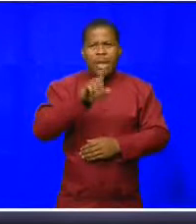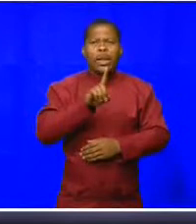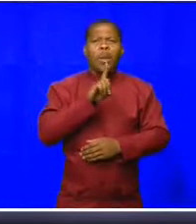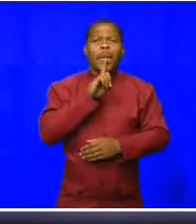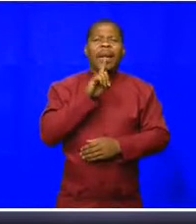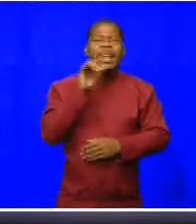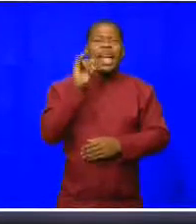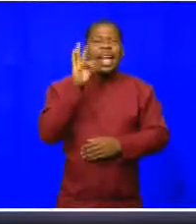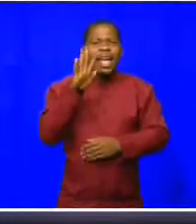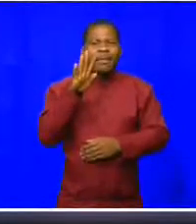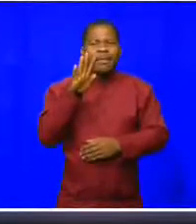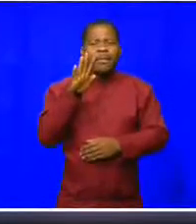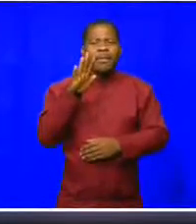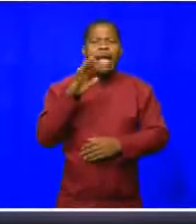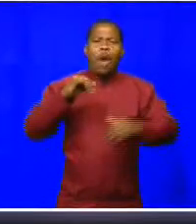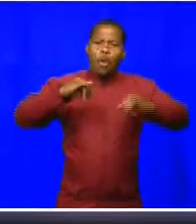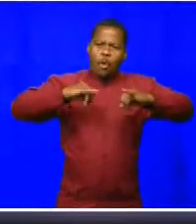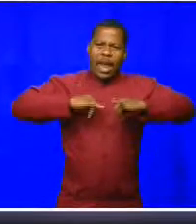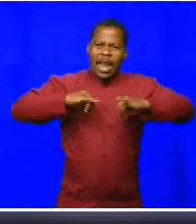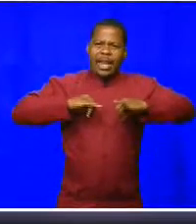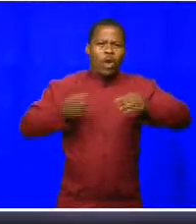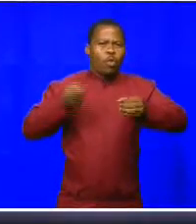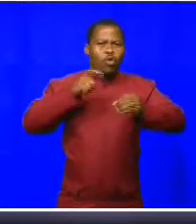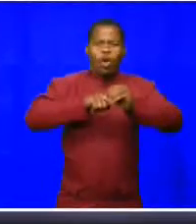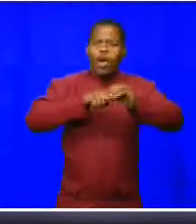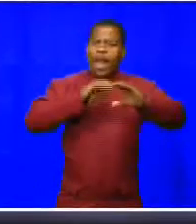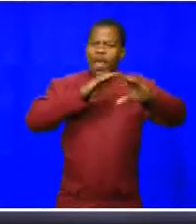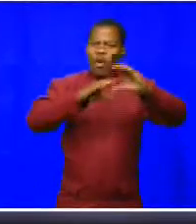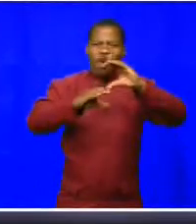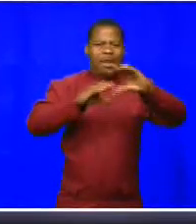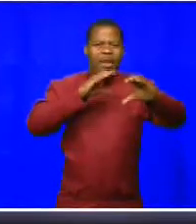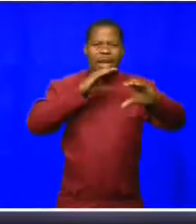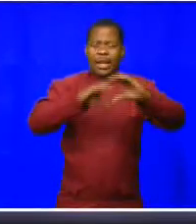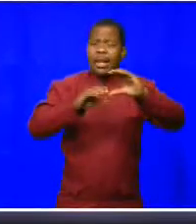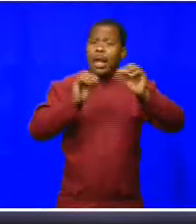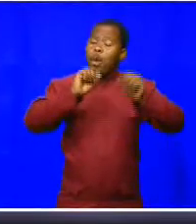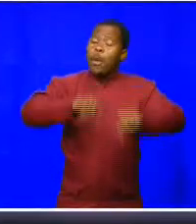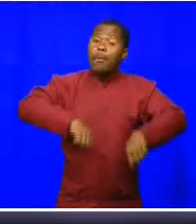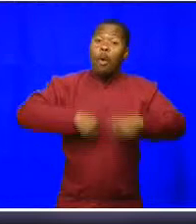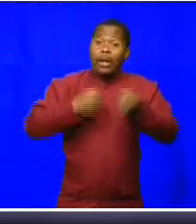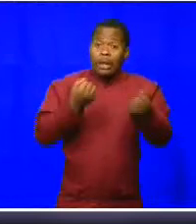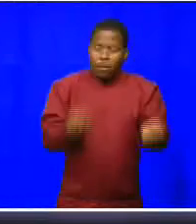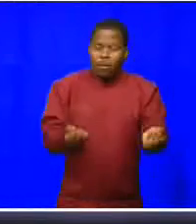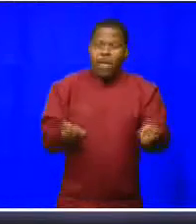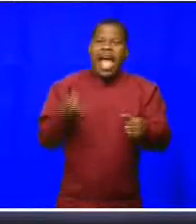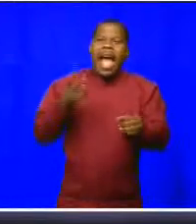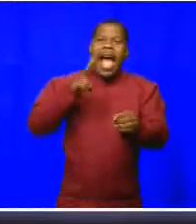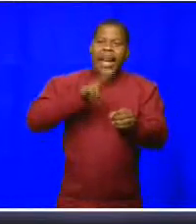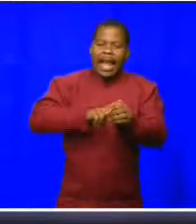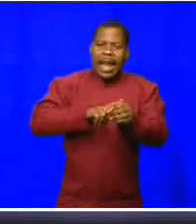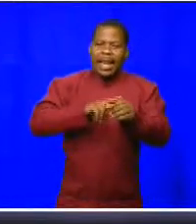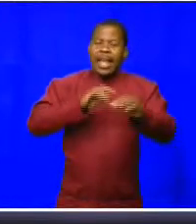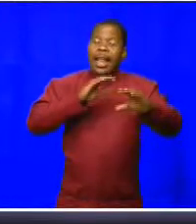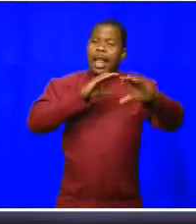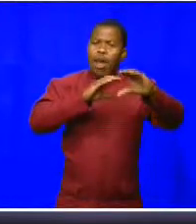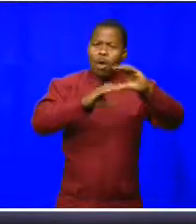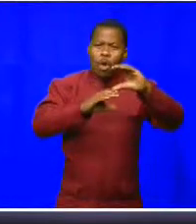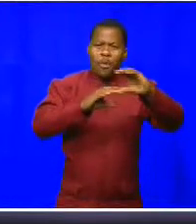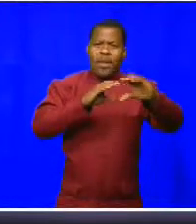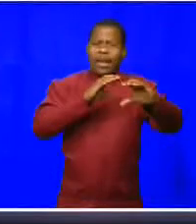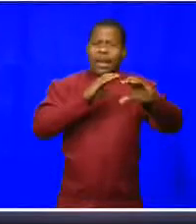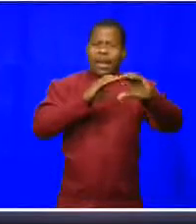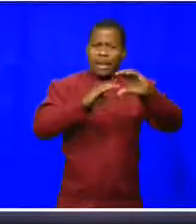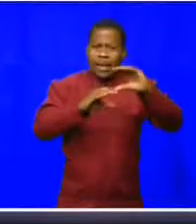ungathi usengakalungela. Futhi-ke lokukhulumisana angete kwendeka kube